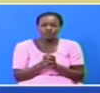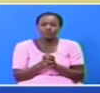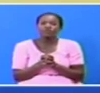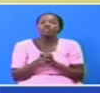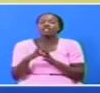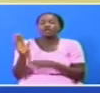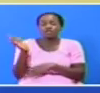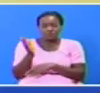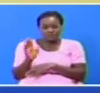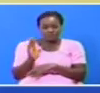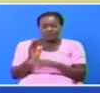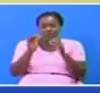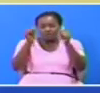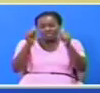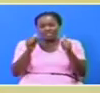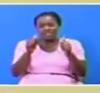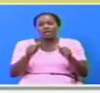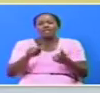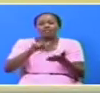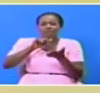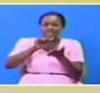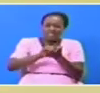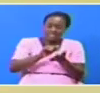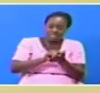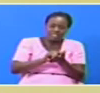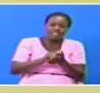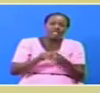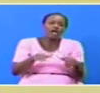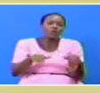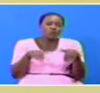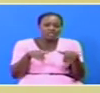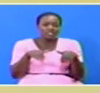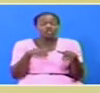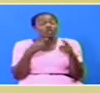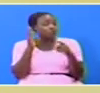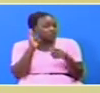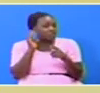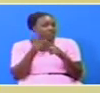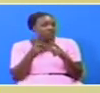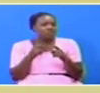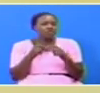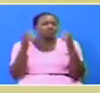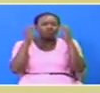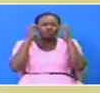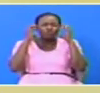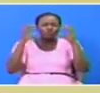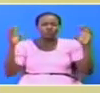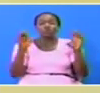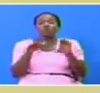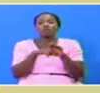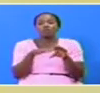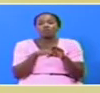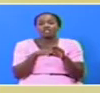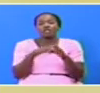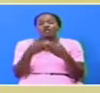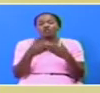Chama cha Waipa kimeshikilia kwamba kinasubiri kuwasikiliza wanachama wake waasi ambao chama kinafikiria kuwachukulia